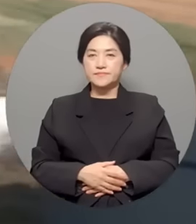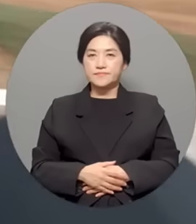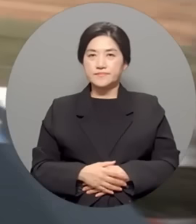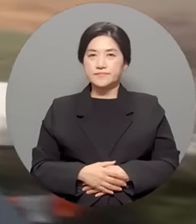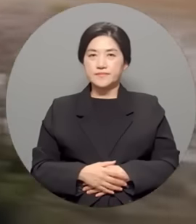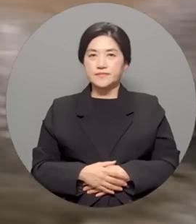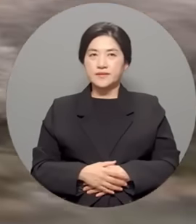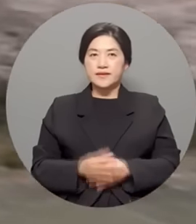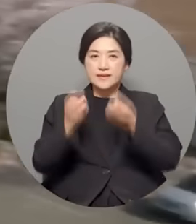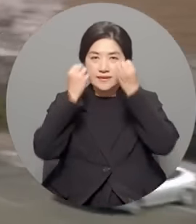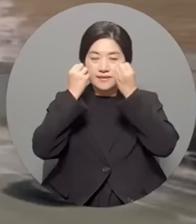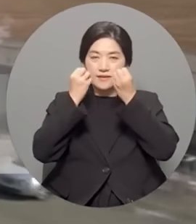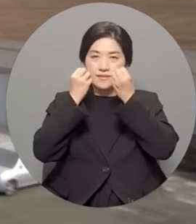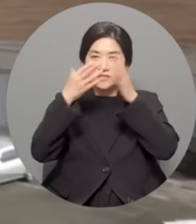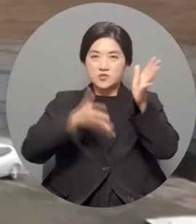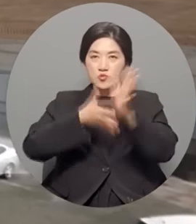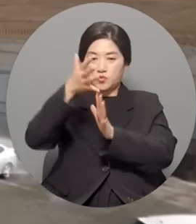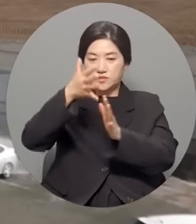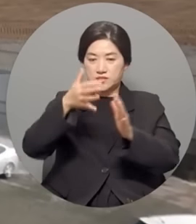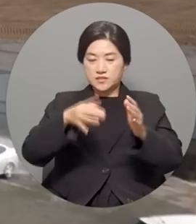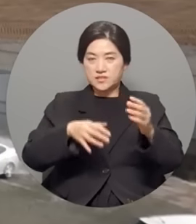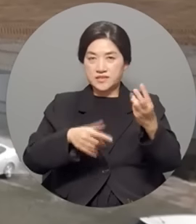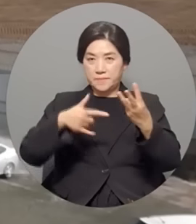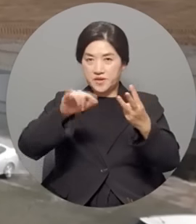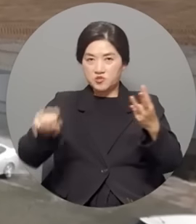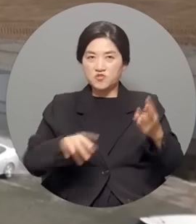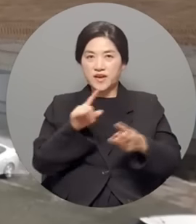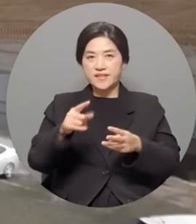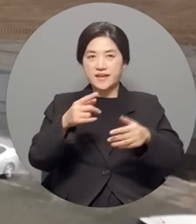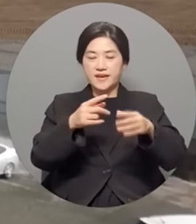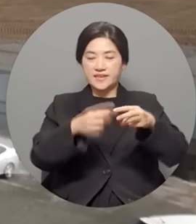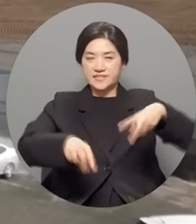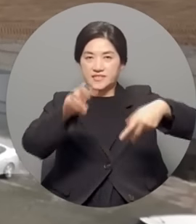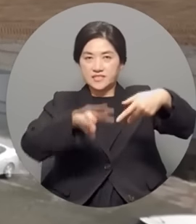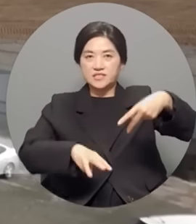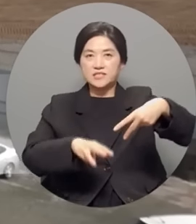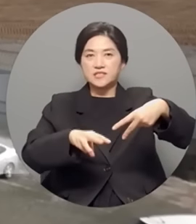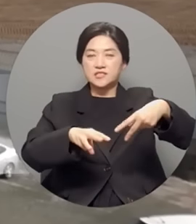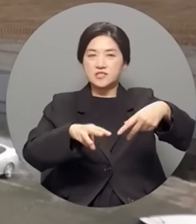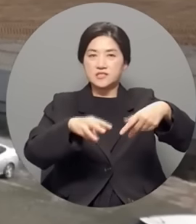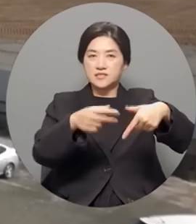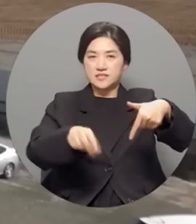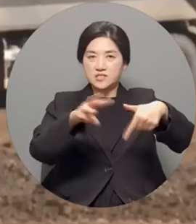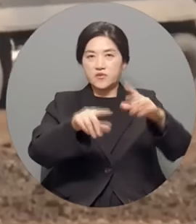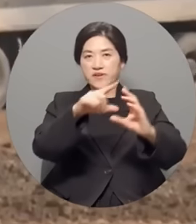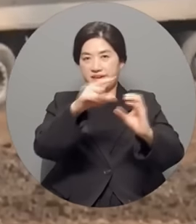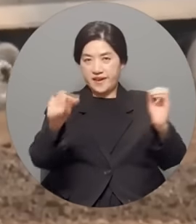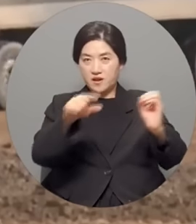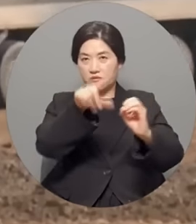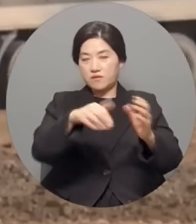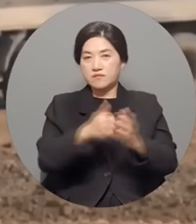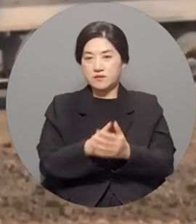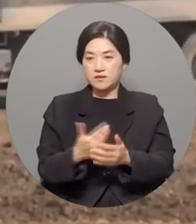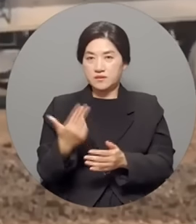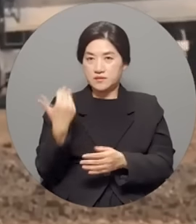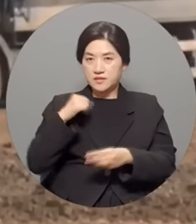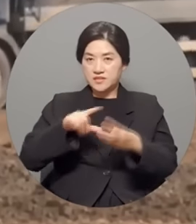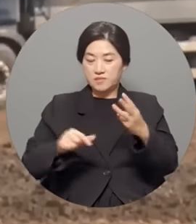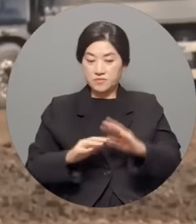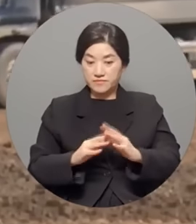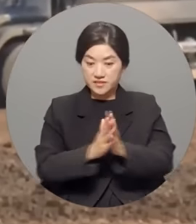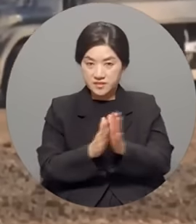3기 신도시 가운데 하나인 인천 계양의 공공주택 용지입니다. 지난달 착공에 들어가면서 중장비가 투입돼